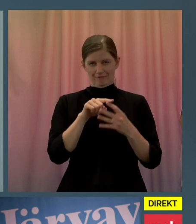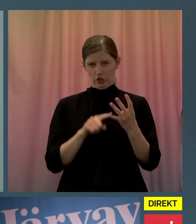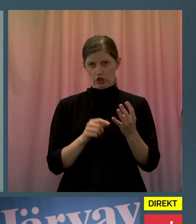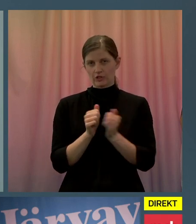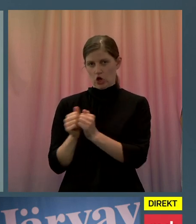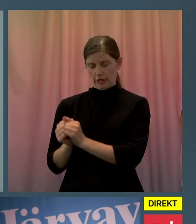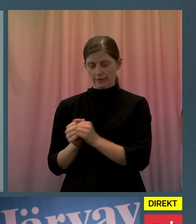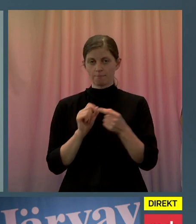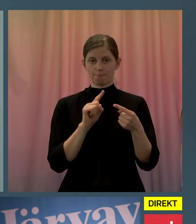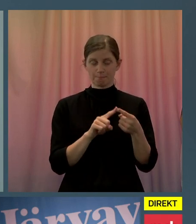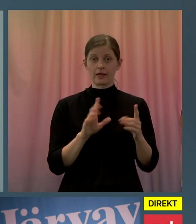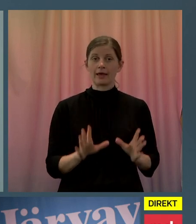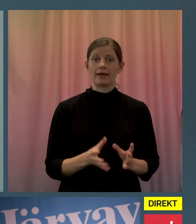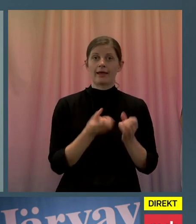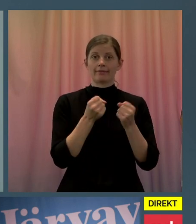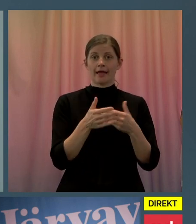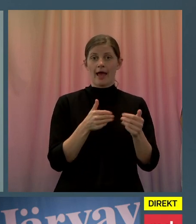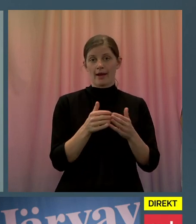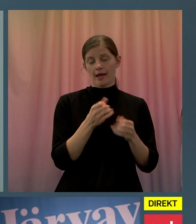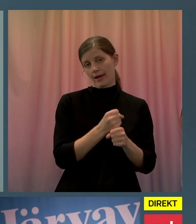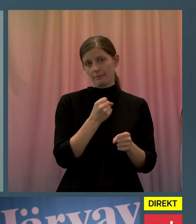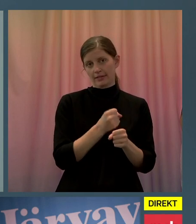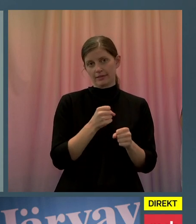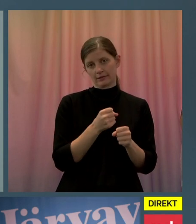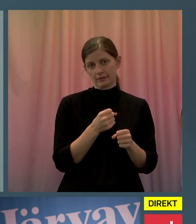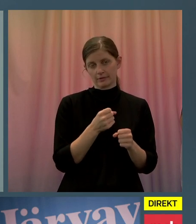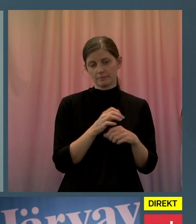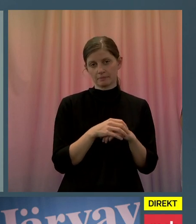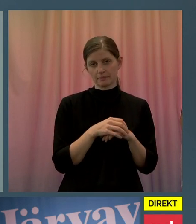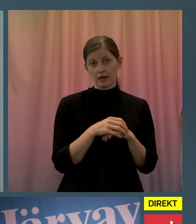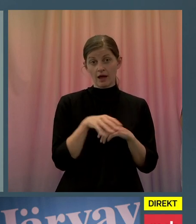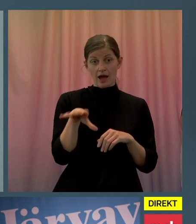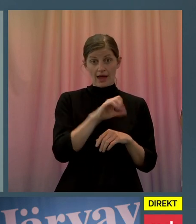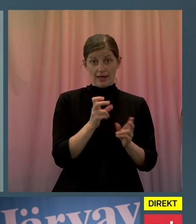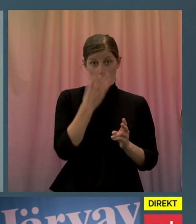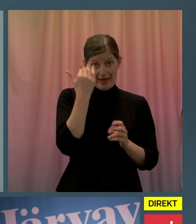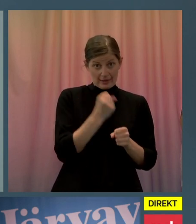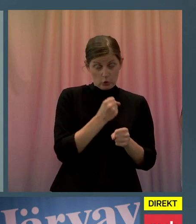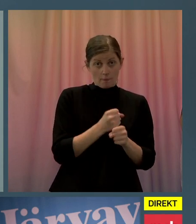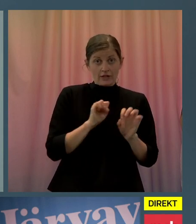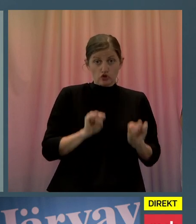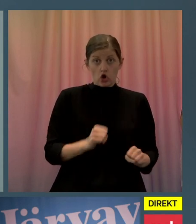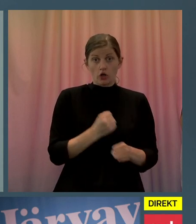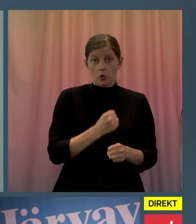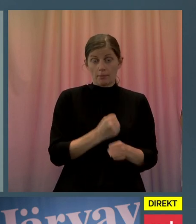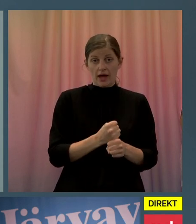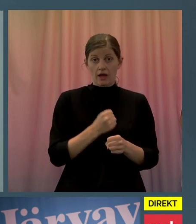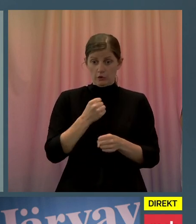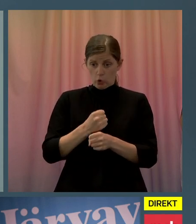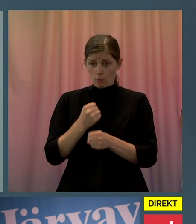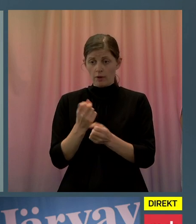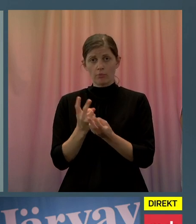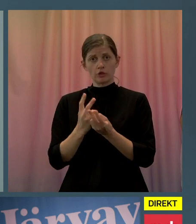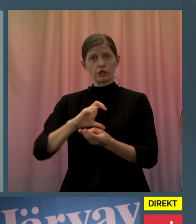första, rädda arbetslinjen. Alla som kan jobba ska jobba. Ett arbete betyder självständighet